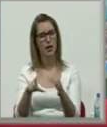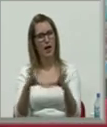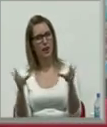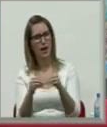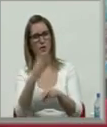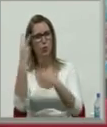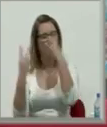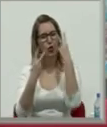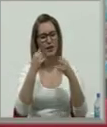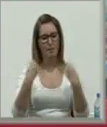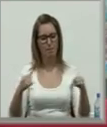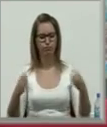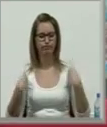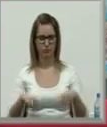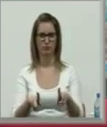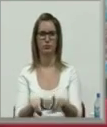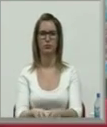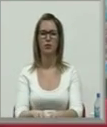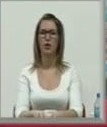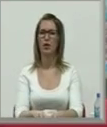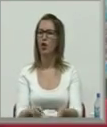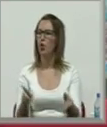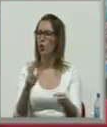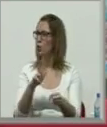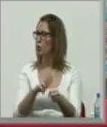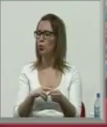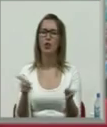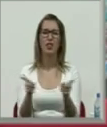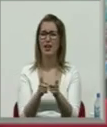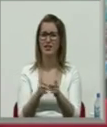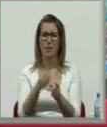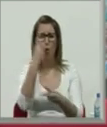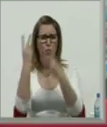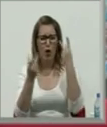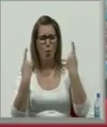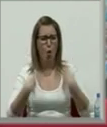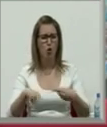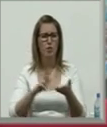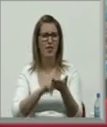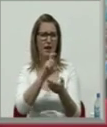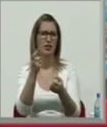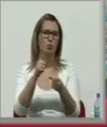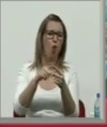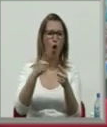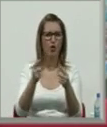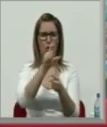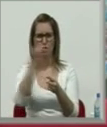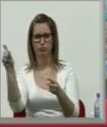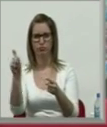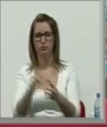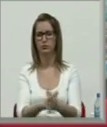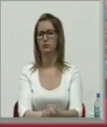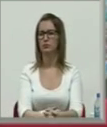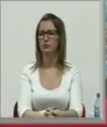pracodawców, też poszukujących ludzi na sezon, żeby ci ludzie pracowali w dłuższym okresie, być może cały rok. Także nad tym teraz